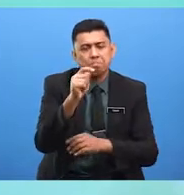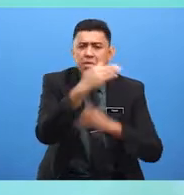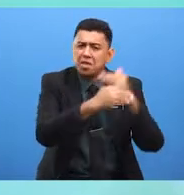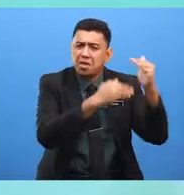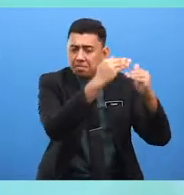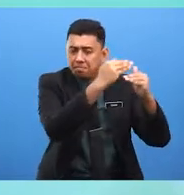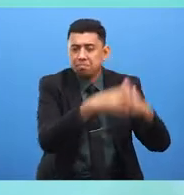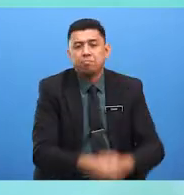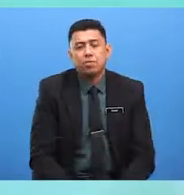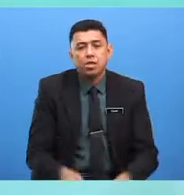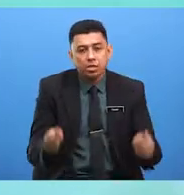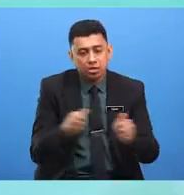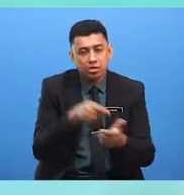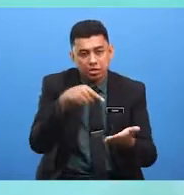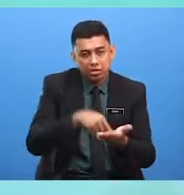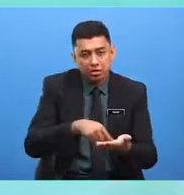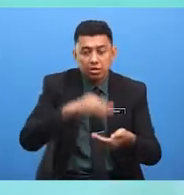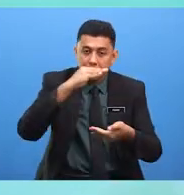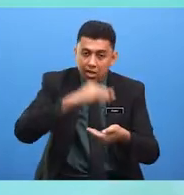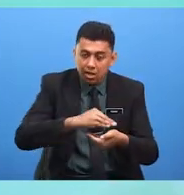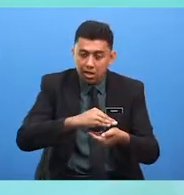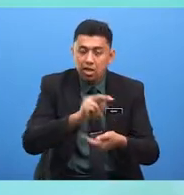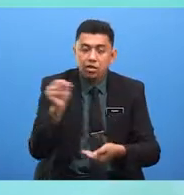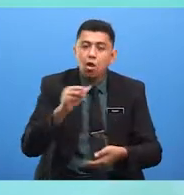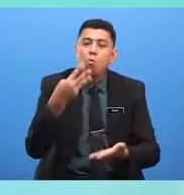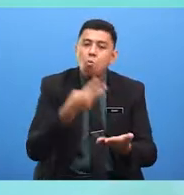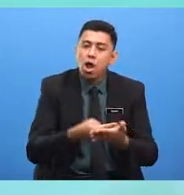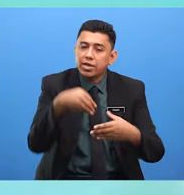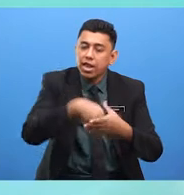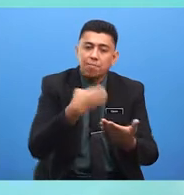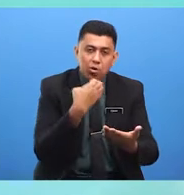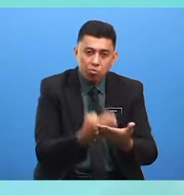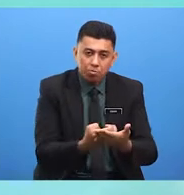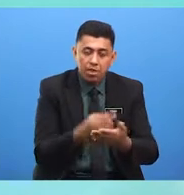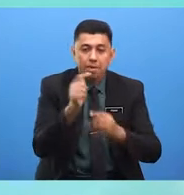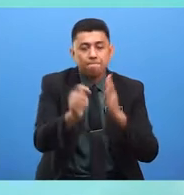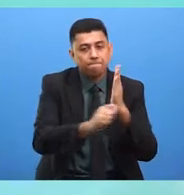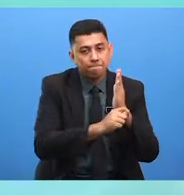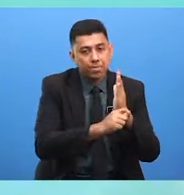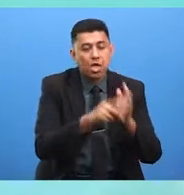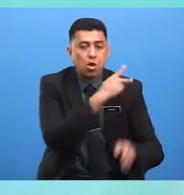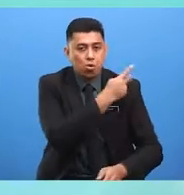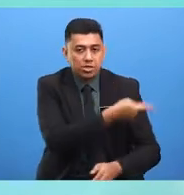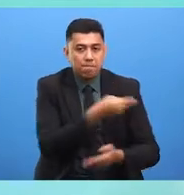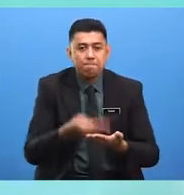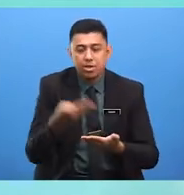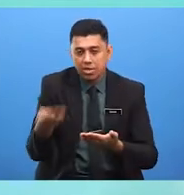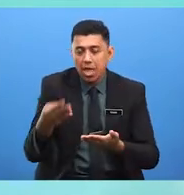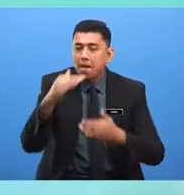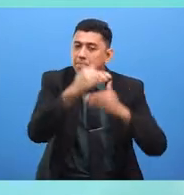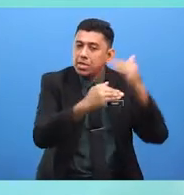dengan ini bekalan uang dalam ekonomi bertambah kose beli masyarakat akan meningkat